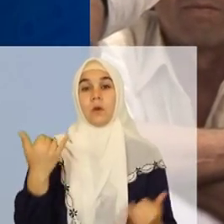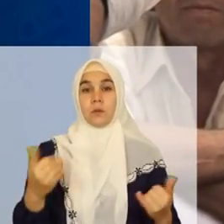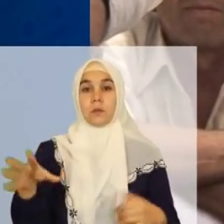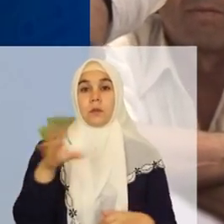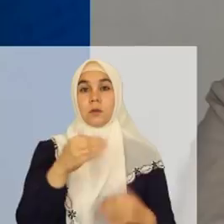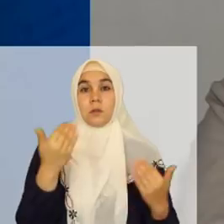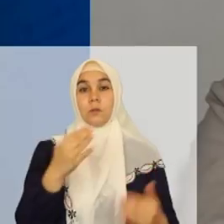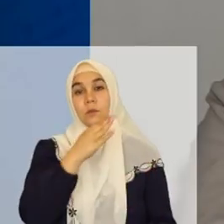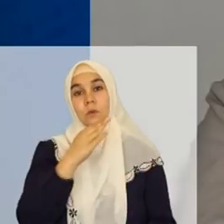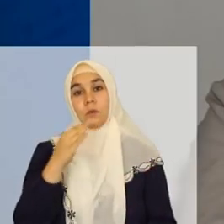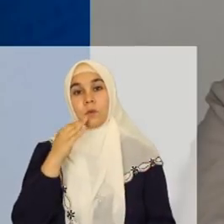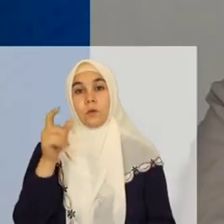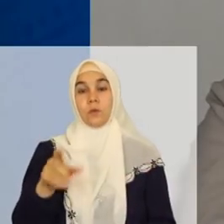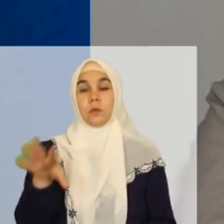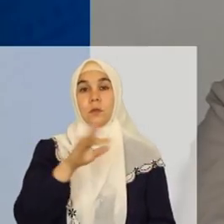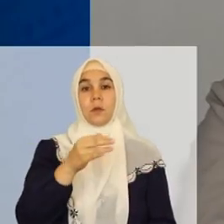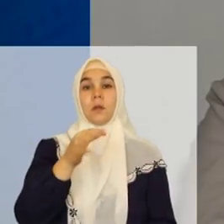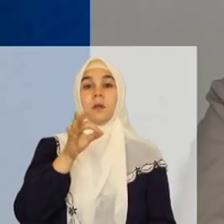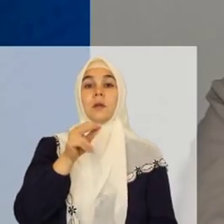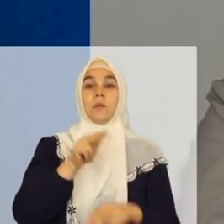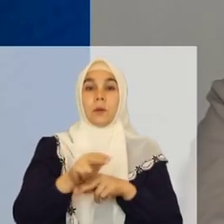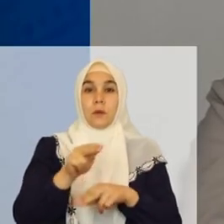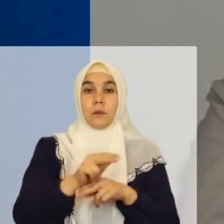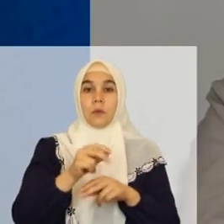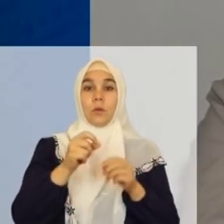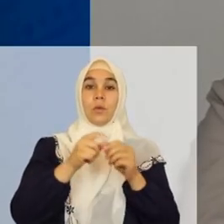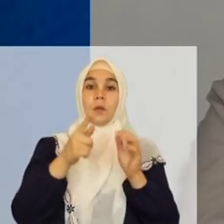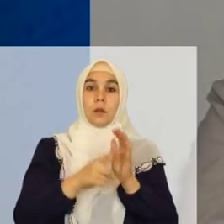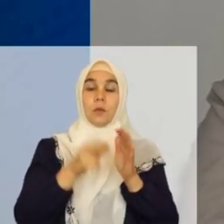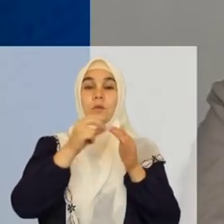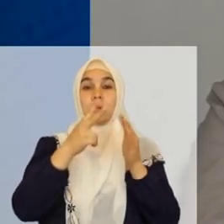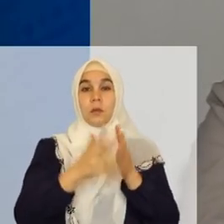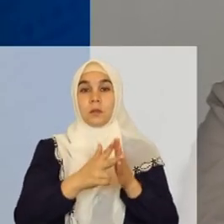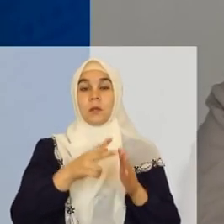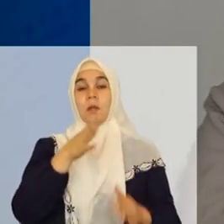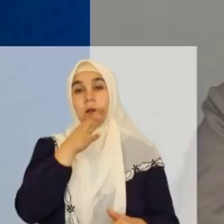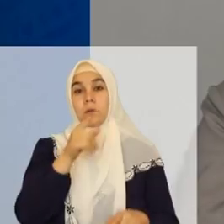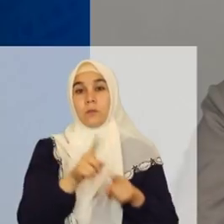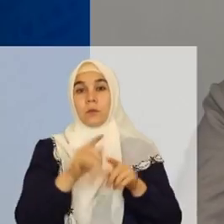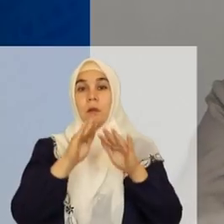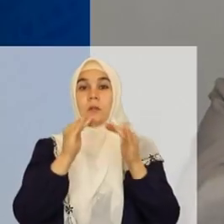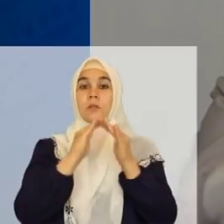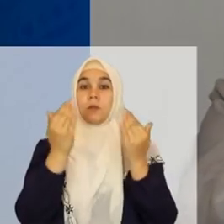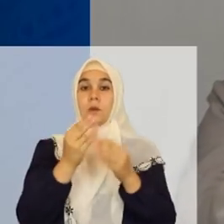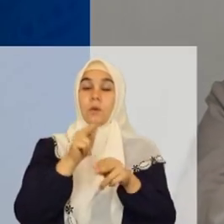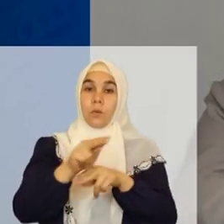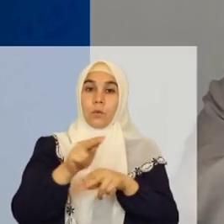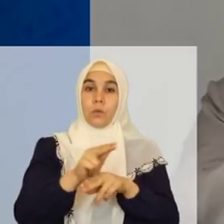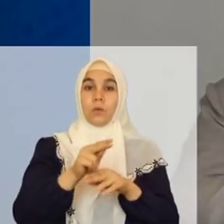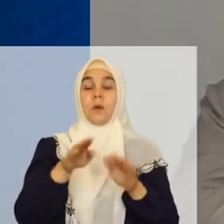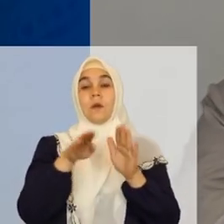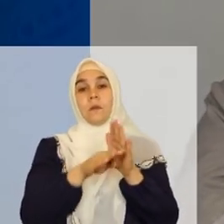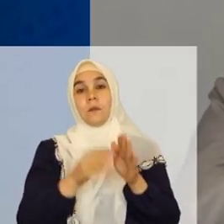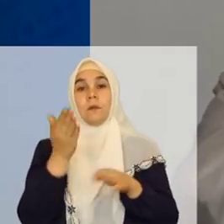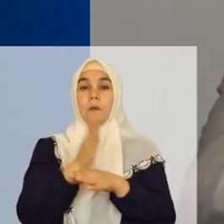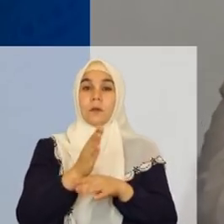Hozirgacha biz hammamiz odamlarimizga mana 17 yil 18 yildan beri hajni o'rgatyapmiz. Faqat hajni farzi bu,